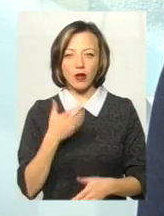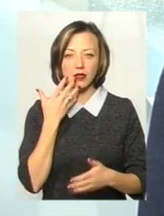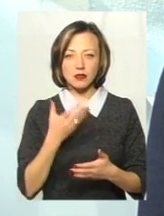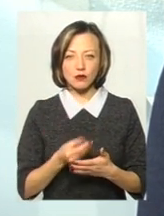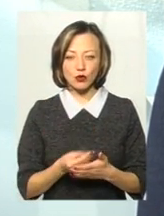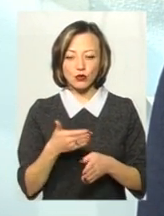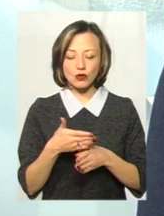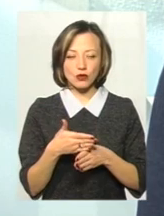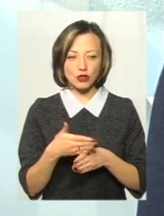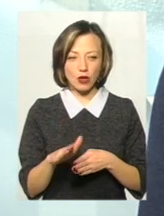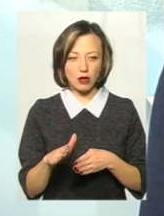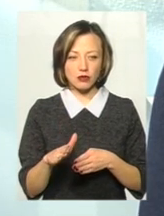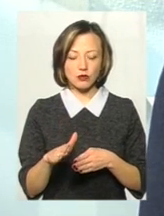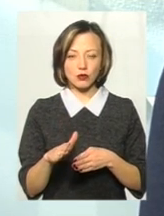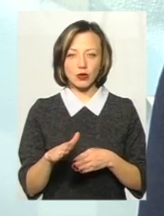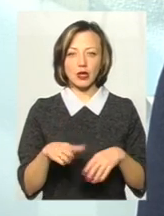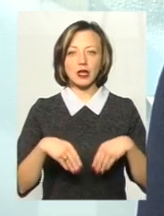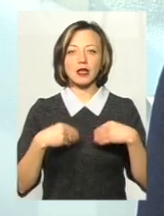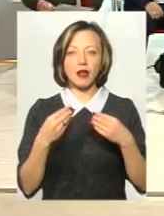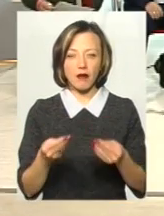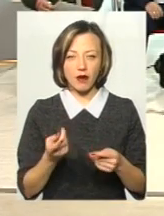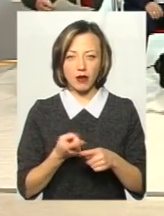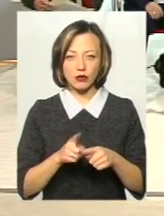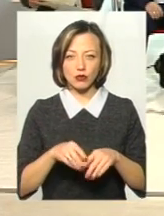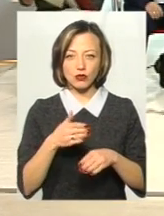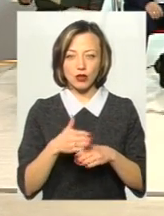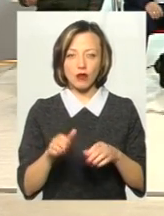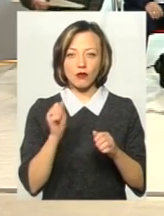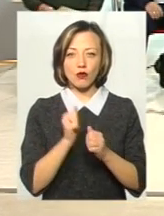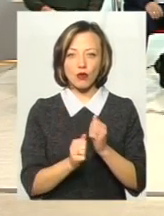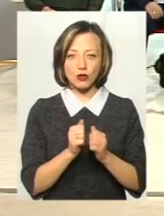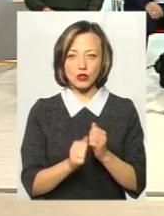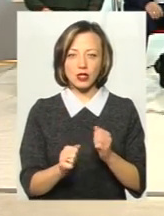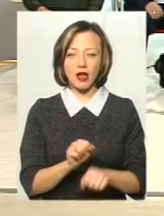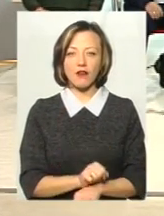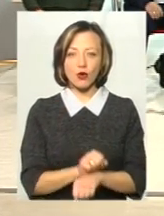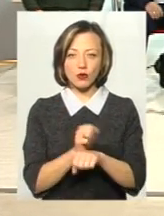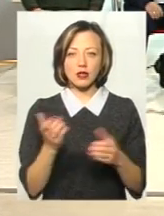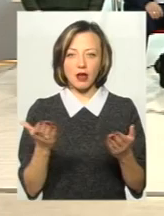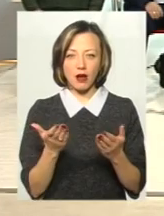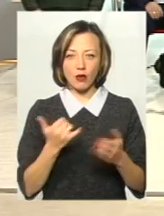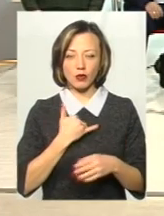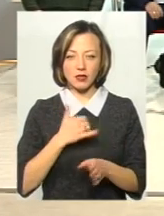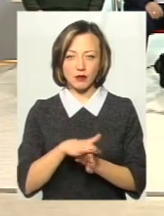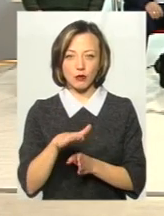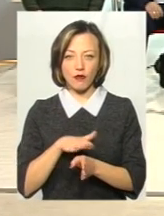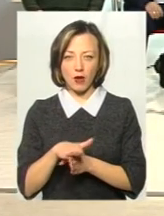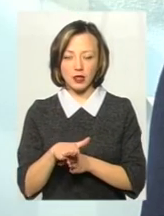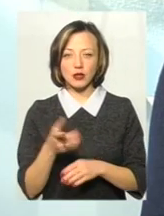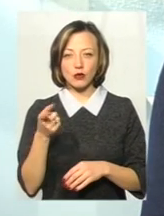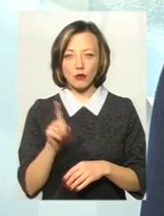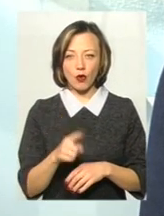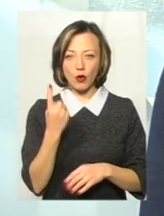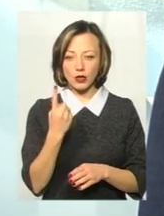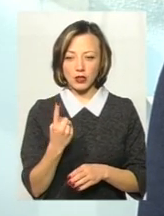ту частку і давати ту частку в кожному, в кожній революції, яка у нас відбувалась. І тому